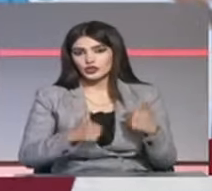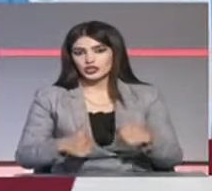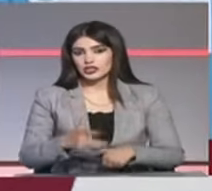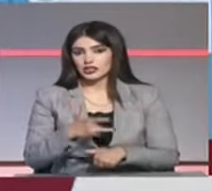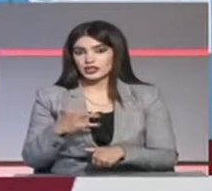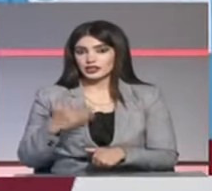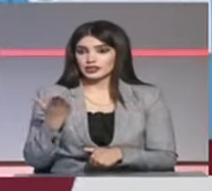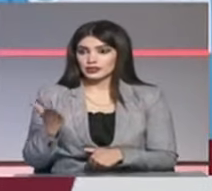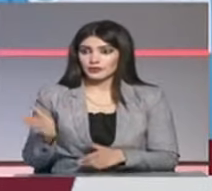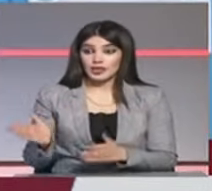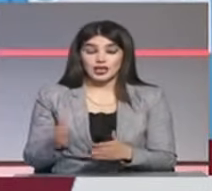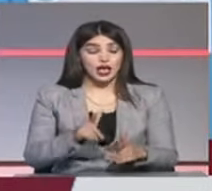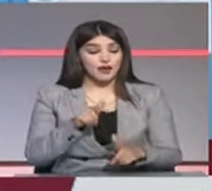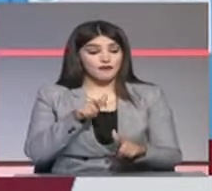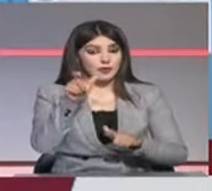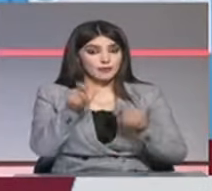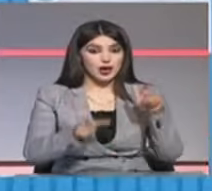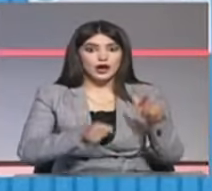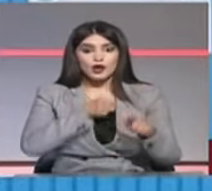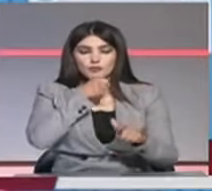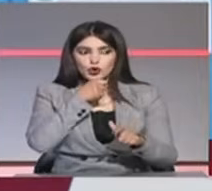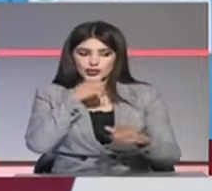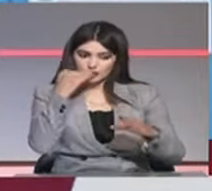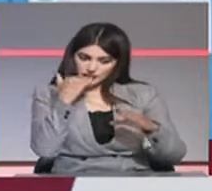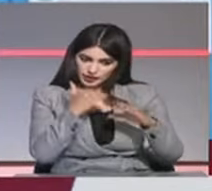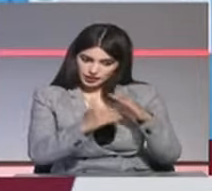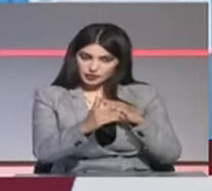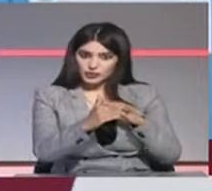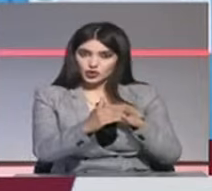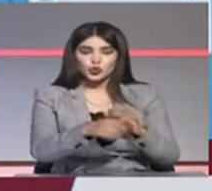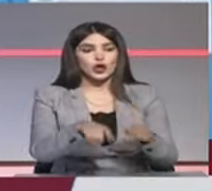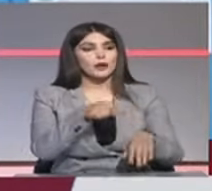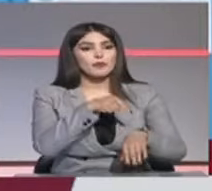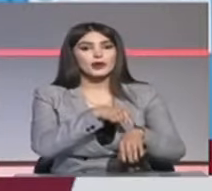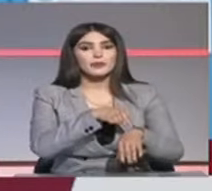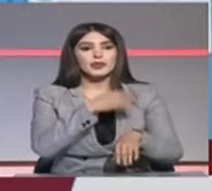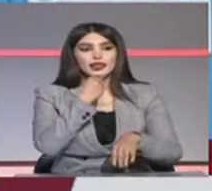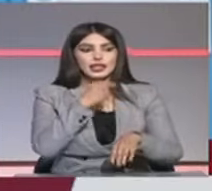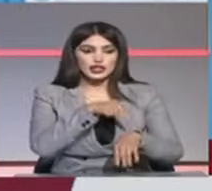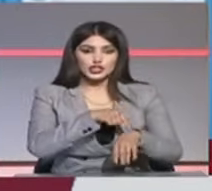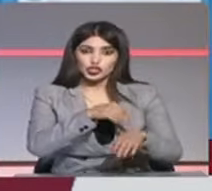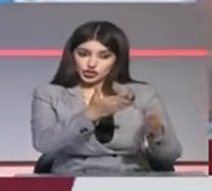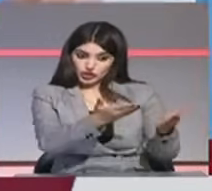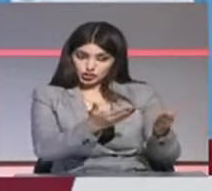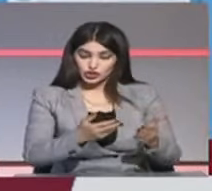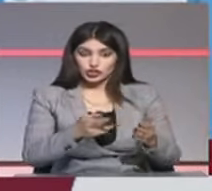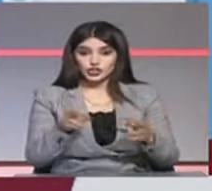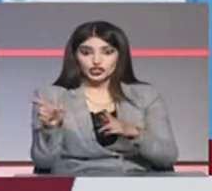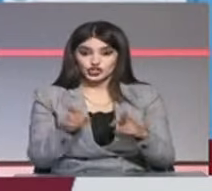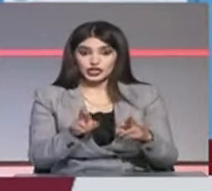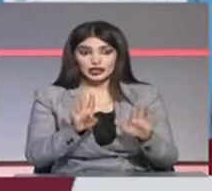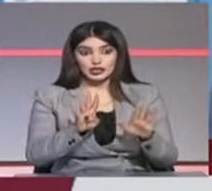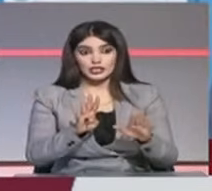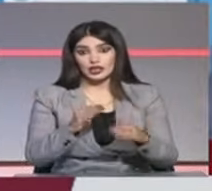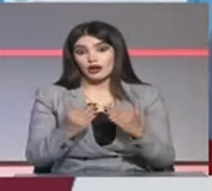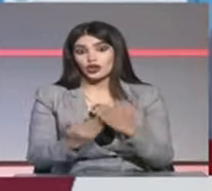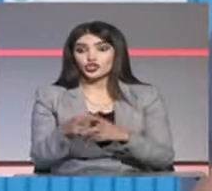يحترم مش الوقت الاساليب ان يقولوا تسعى الحداش